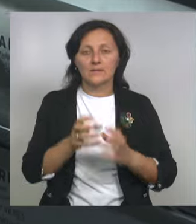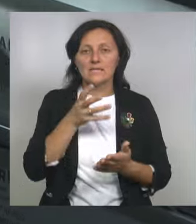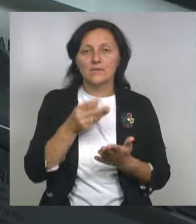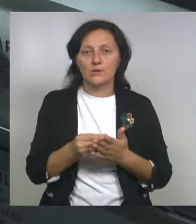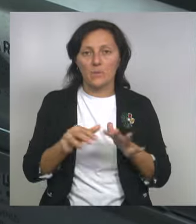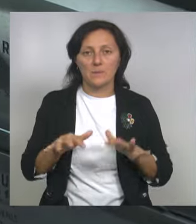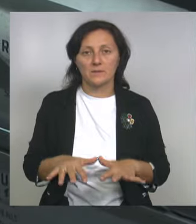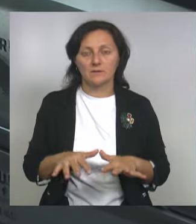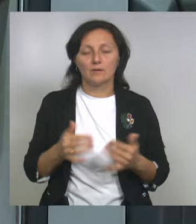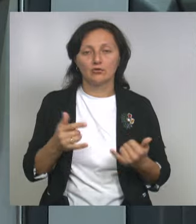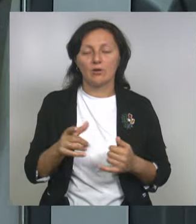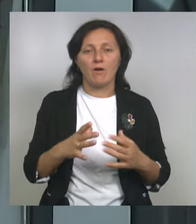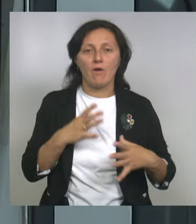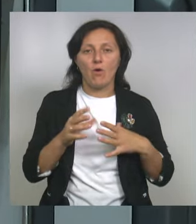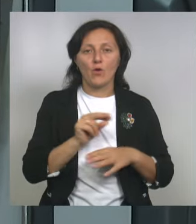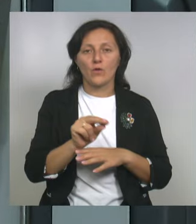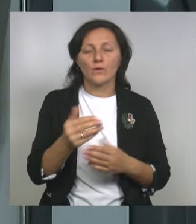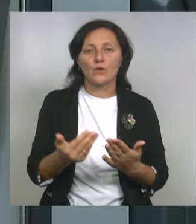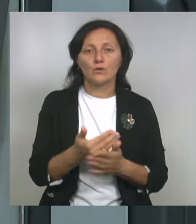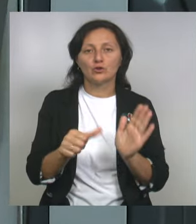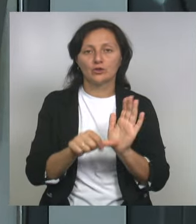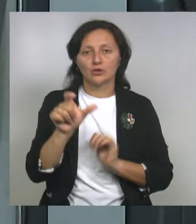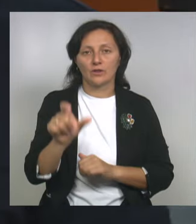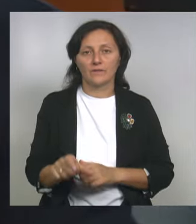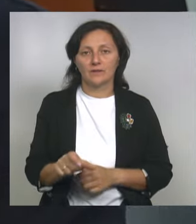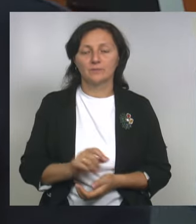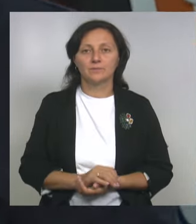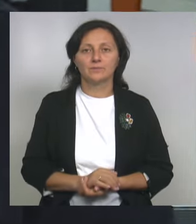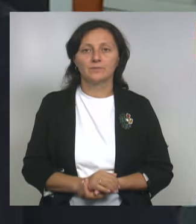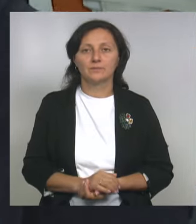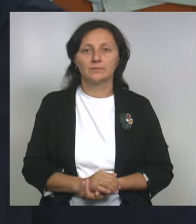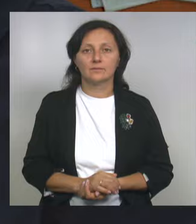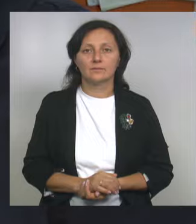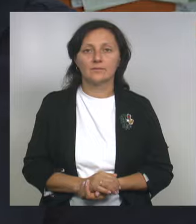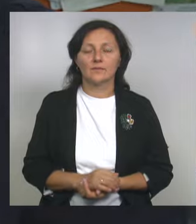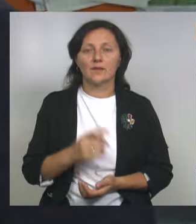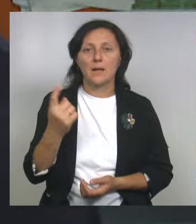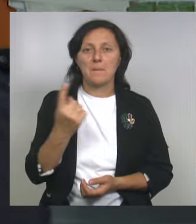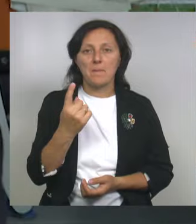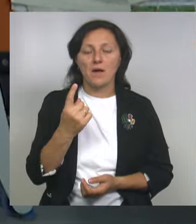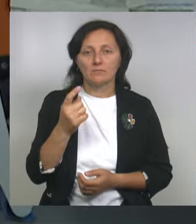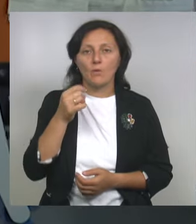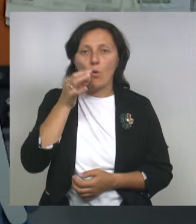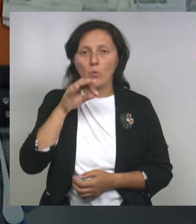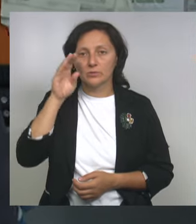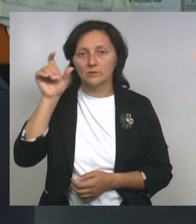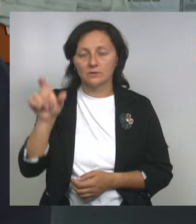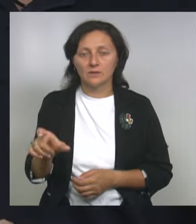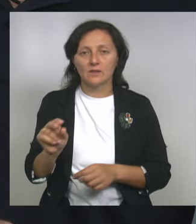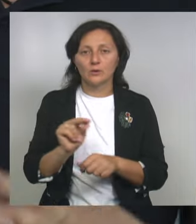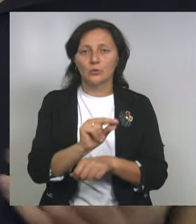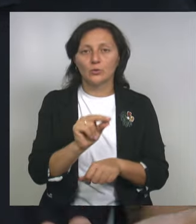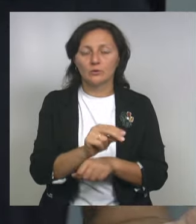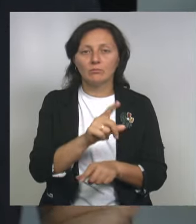платформы. Сейчас они готовят 6 новых специалистов. Первым этапом наставник с молодым специалистом, они делают совместно всю